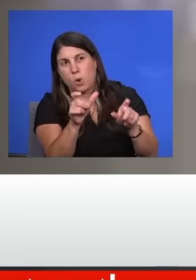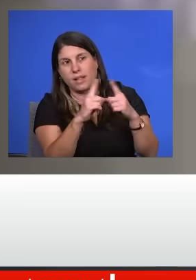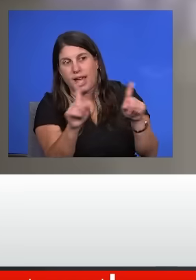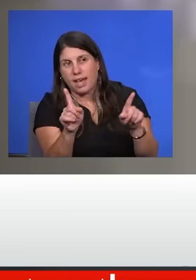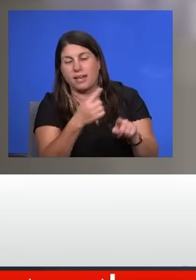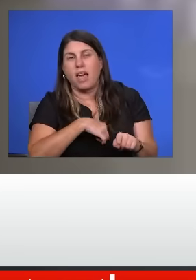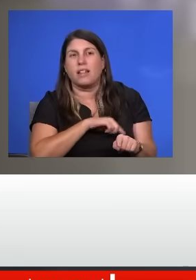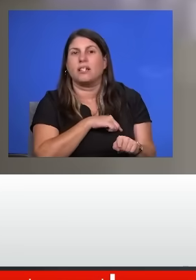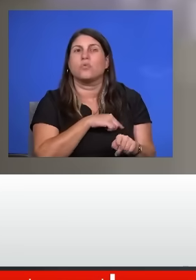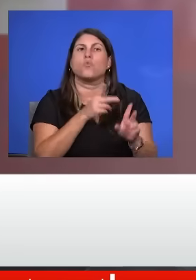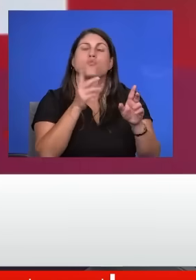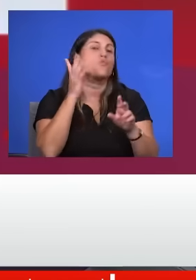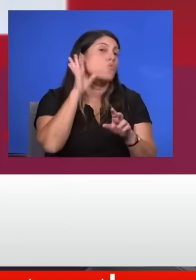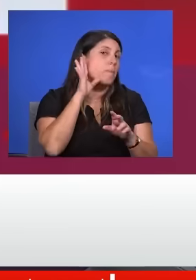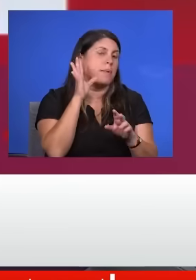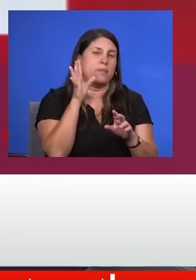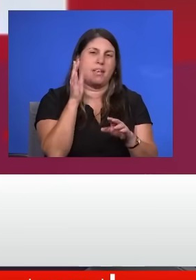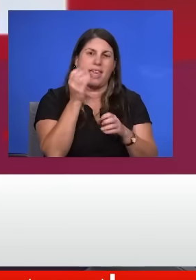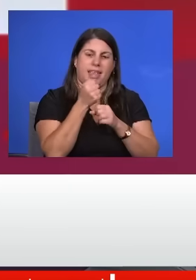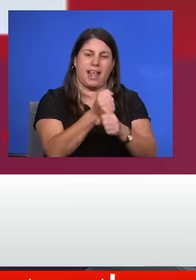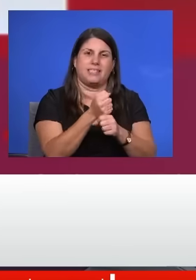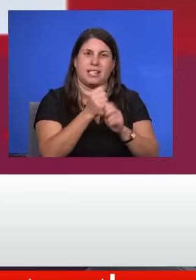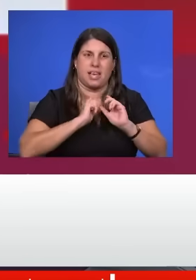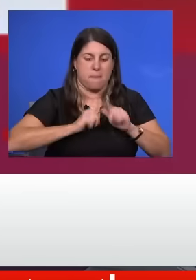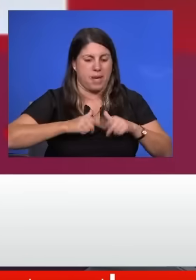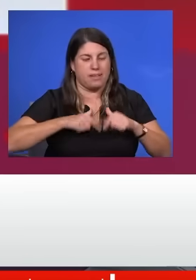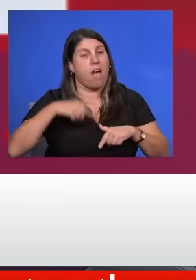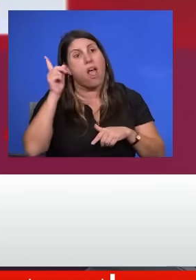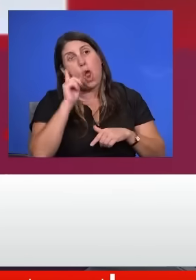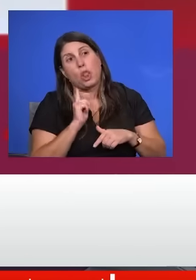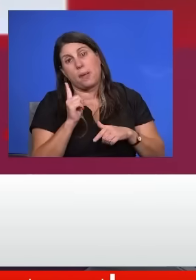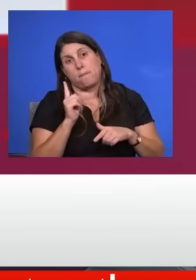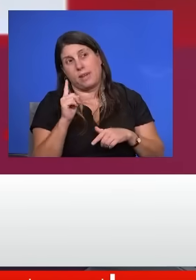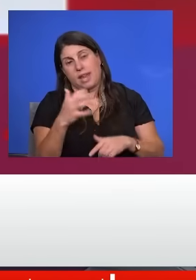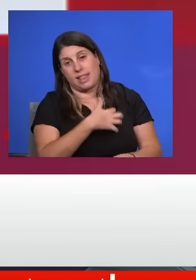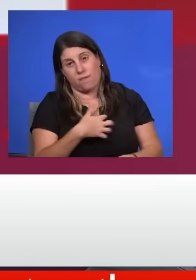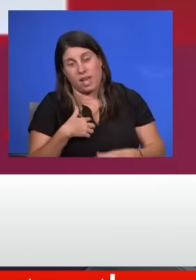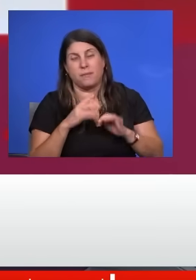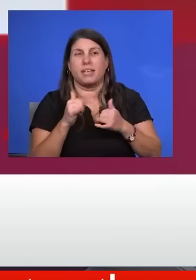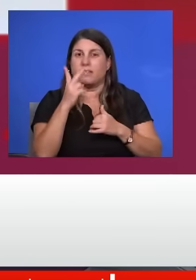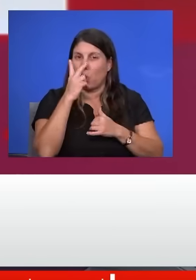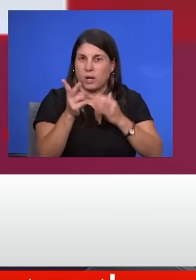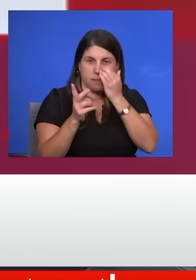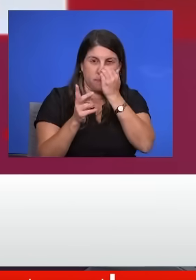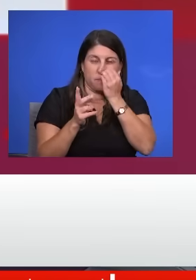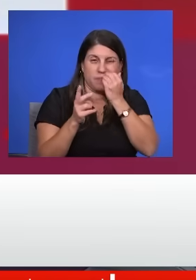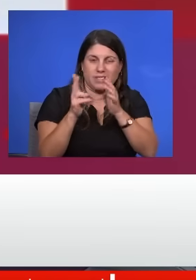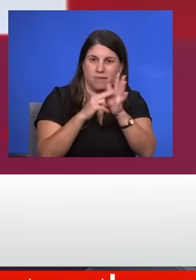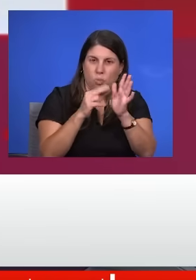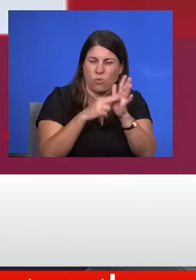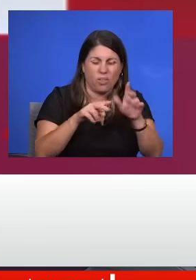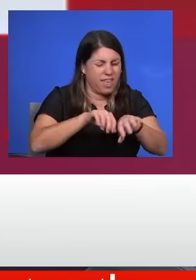שומעים מנציג מד"א במקום שלא ידוע לו על נפגעים, אבל כן אנחנו רואים את התמונות של ההרס הרב